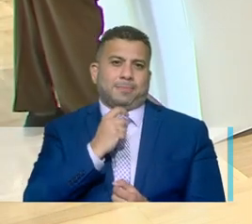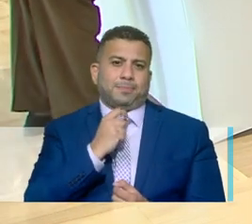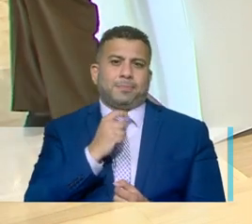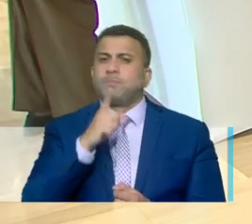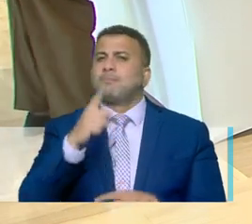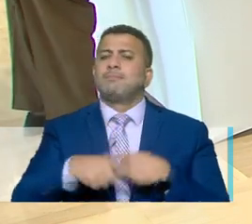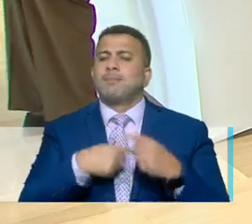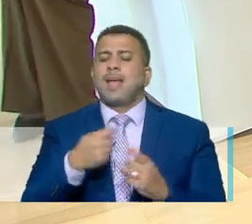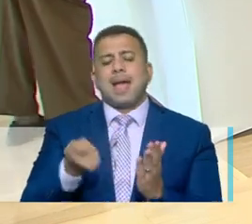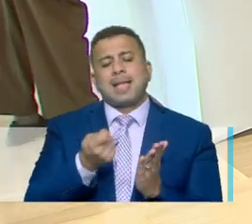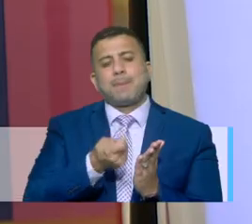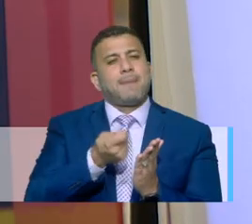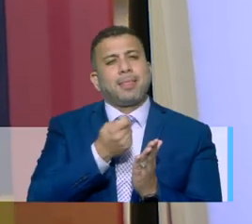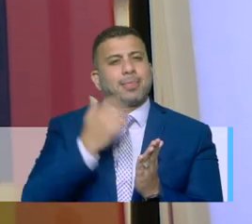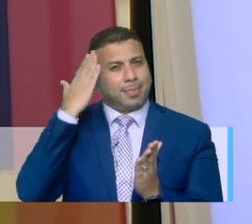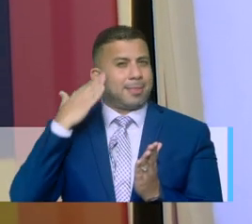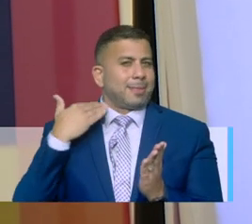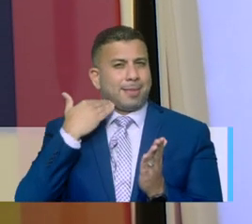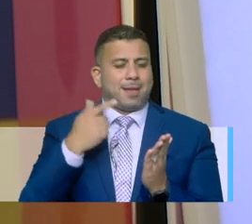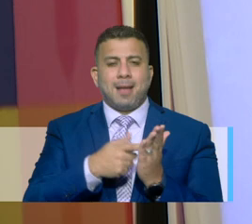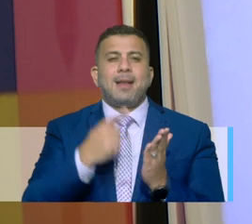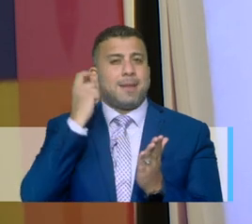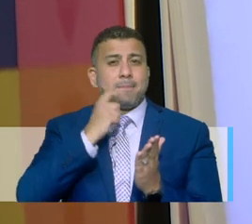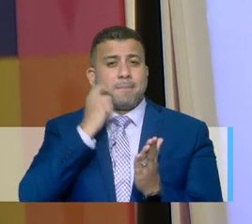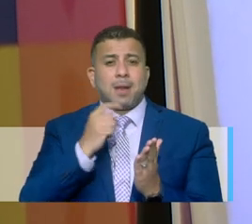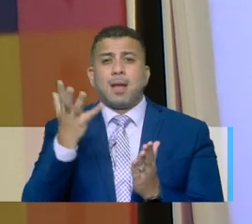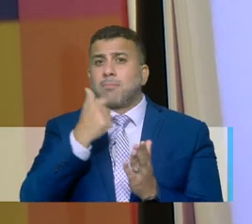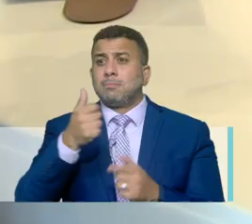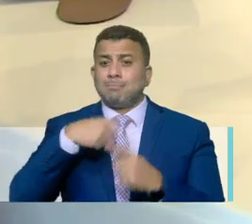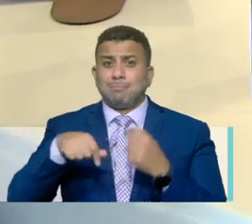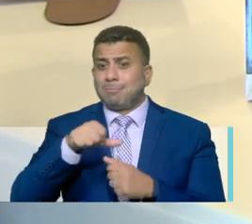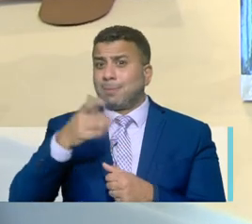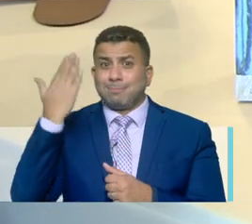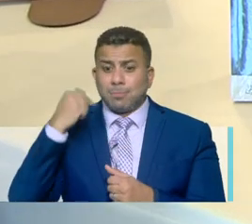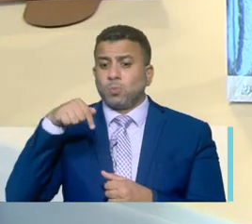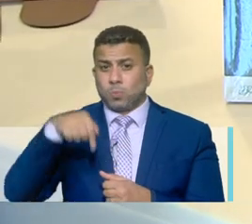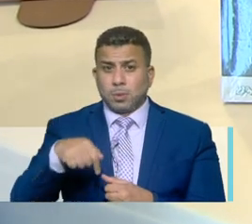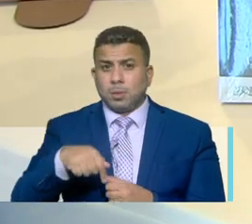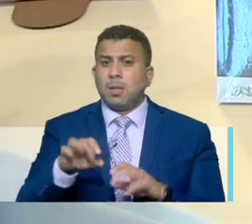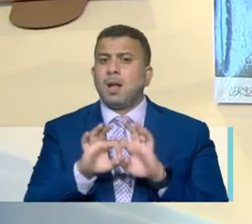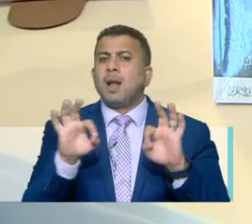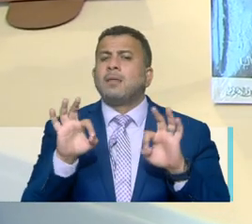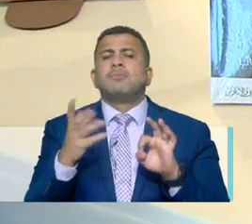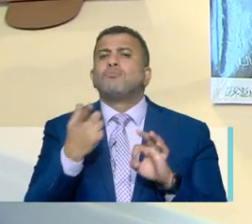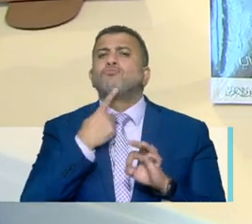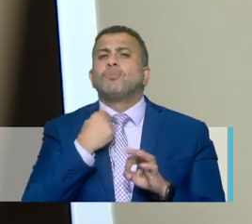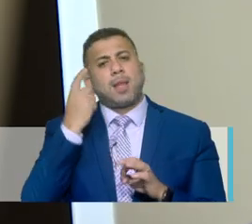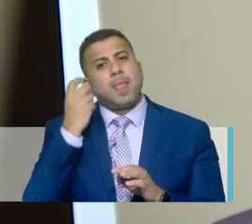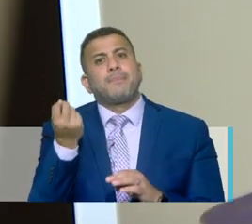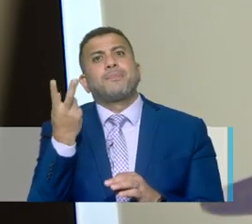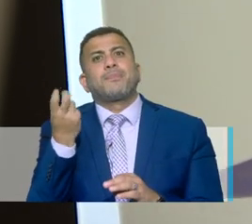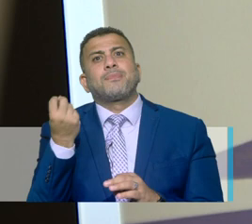دأب ملتقى أديبات الإمارات من خلال دوراته السابقة ودورته الحالية على إيجاد مساحة